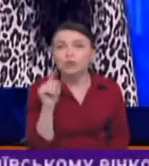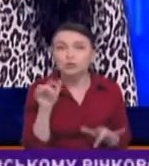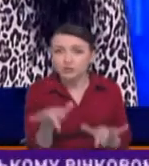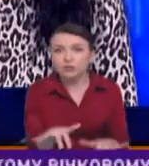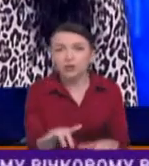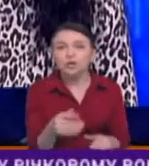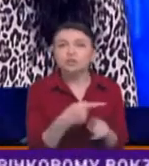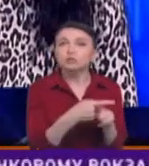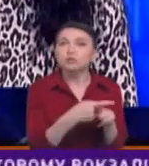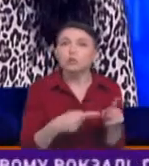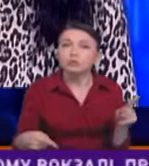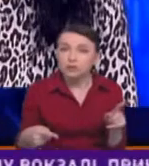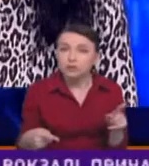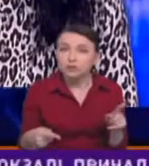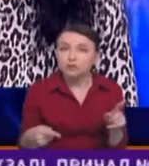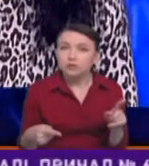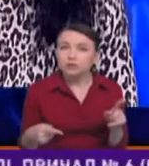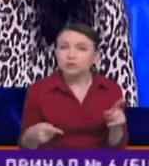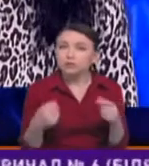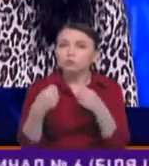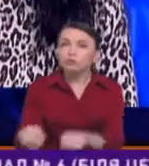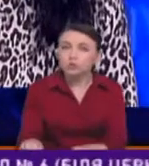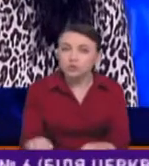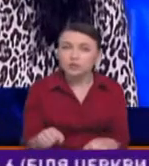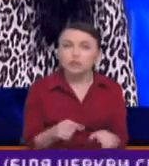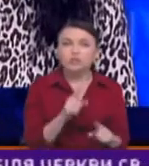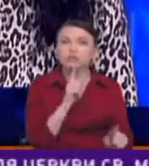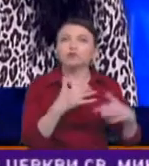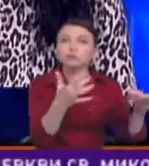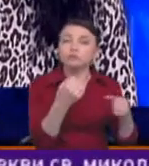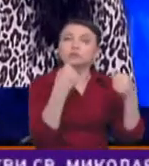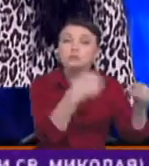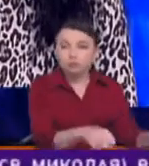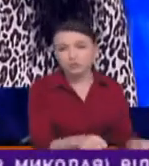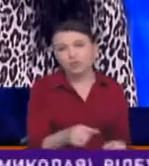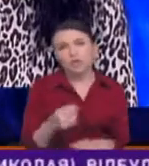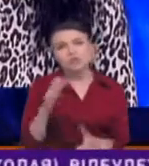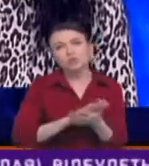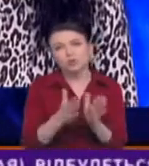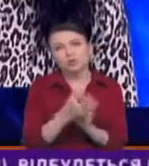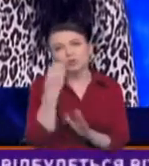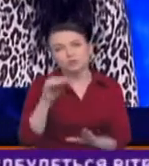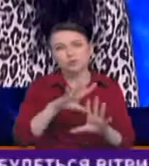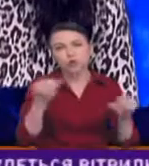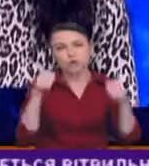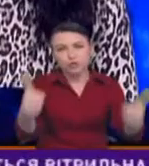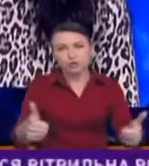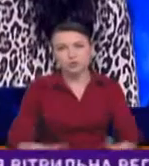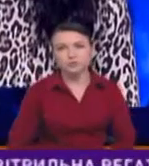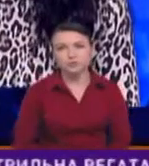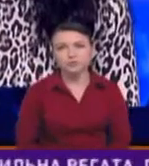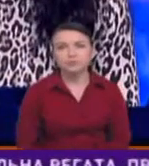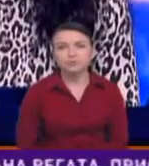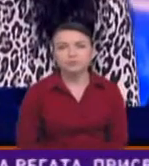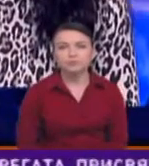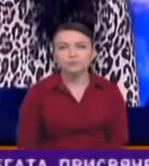тільки половину ми цієї влади позбулися, ще цієї Верховної Ради, і тоді, я думаю, ситуація покращиться. Все найкращого. Дякуємо, пане Жане,